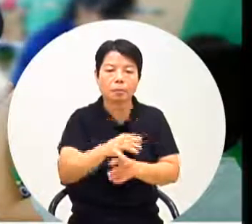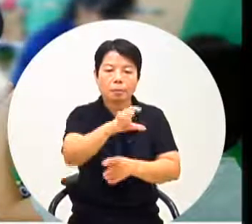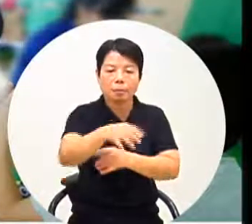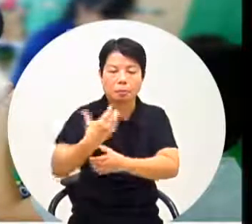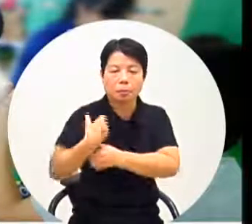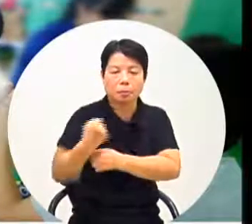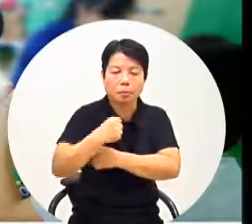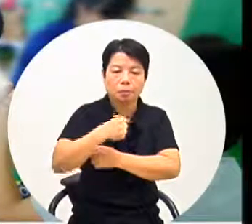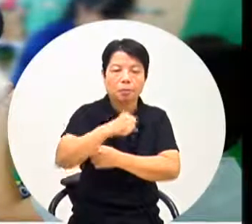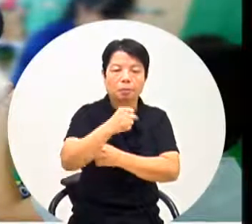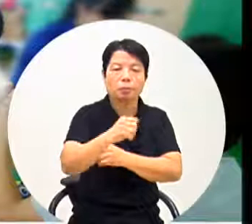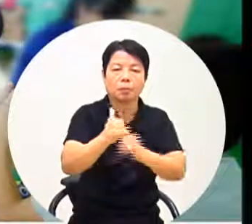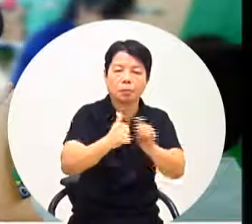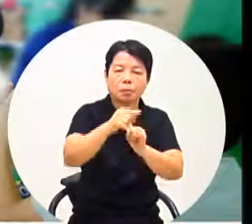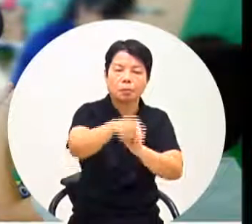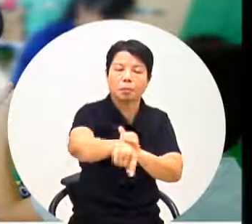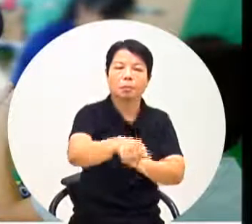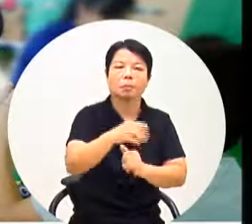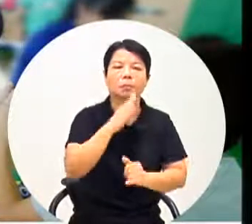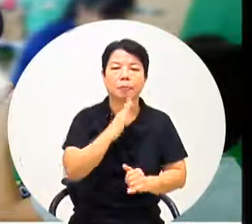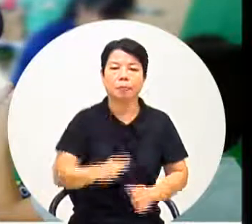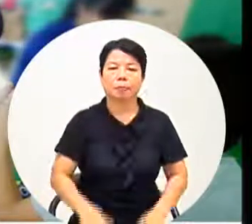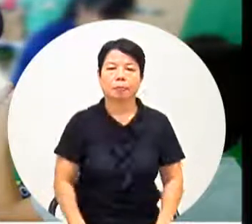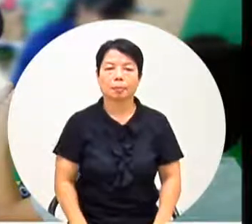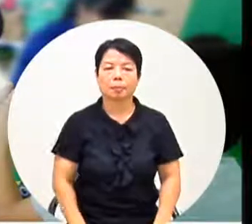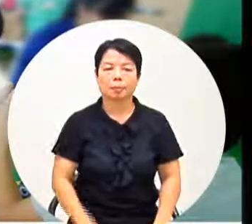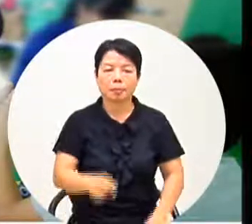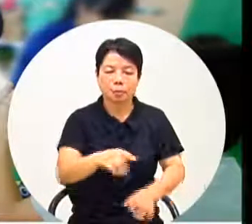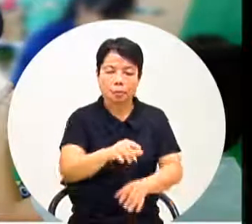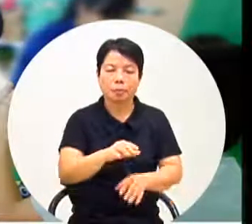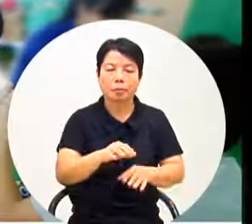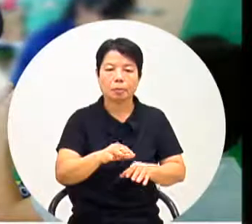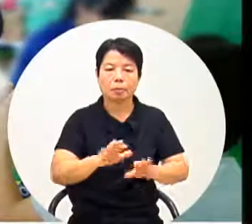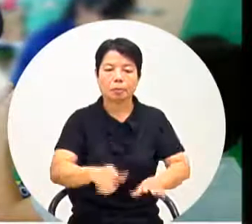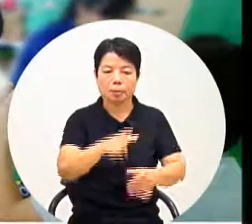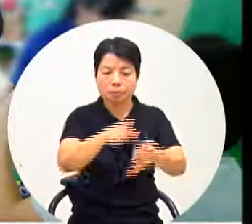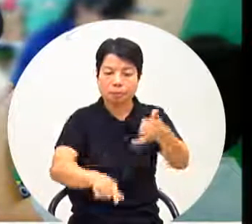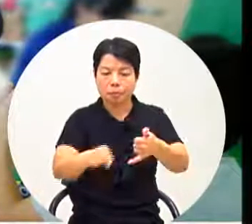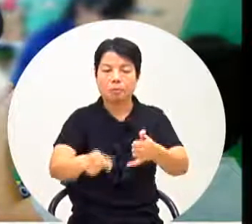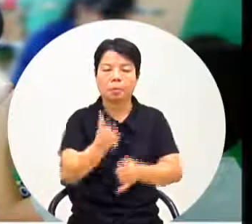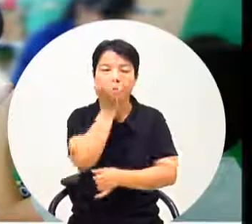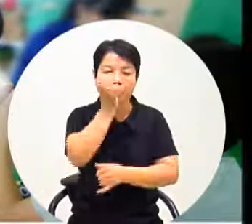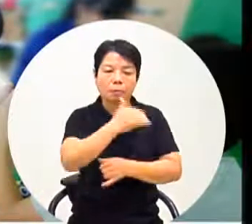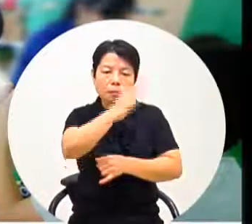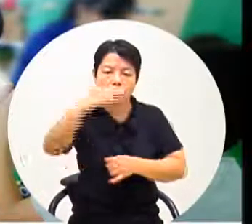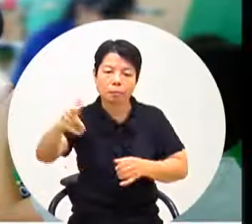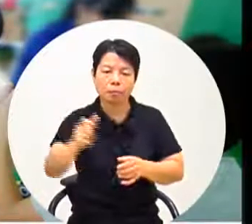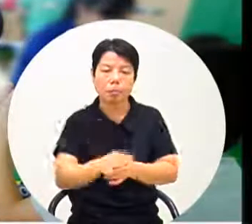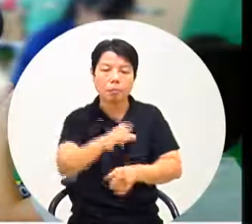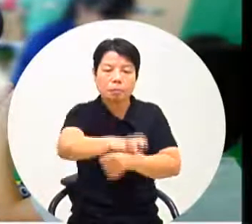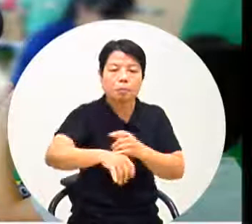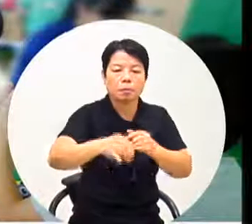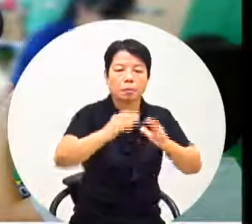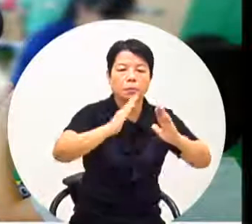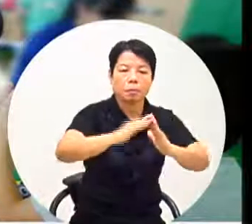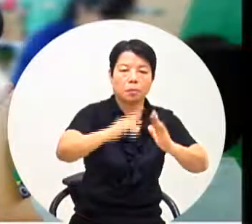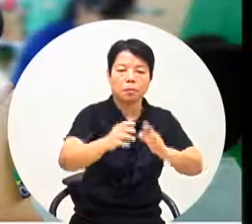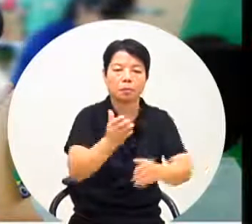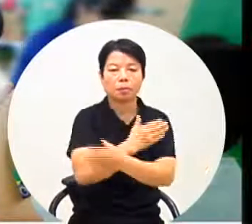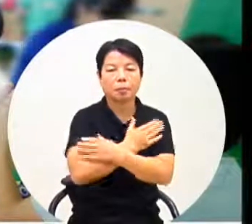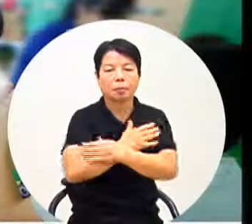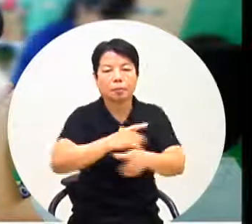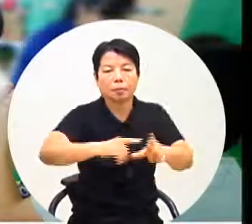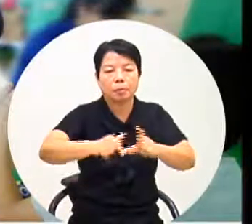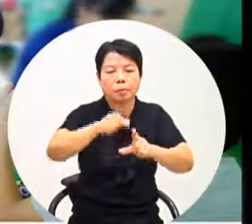障碍福利机构案。那本案呢，位于呢冈山荣家园幼稚园的场地